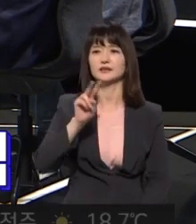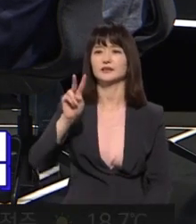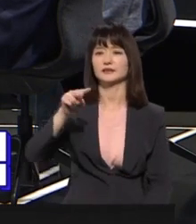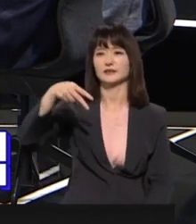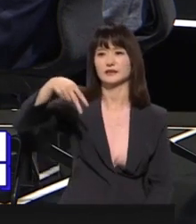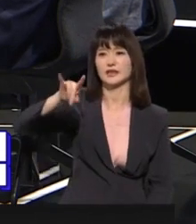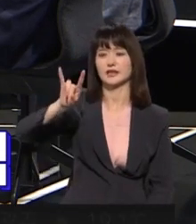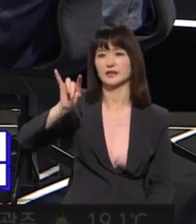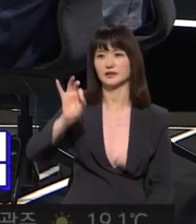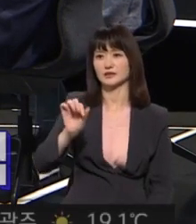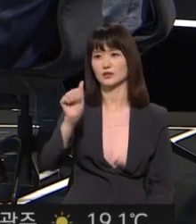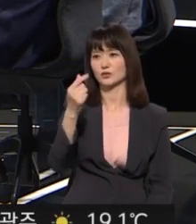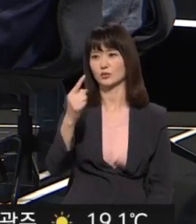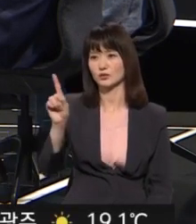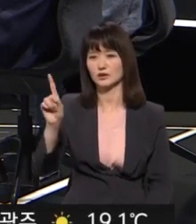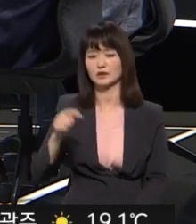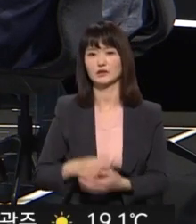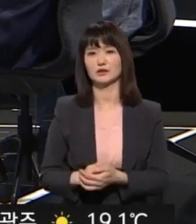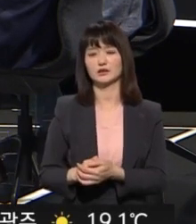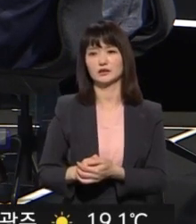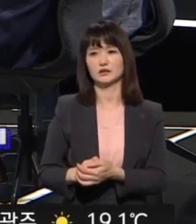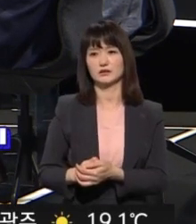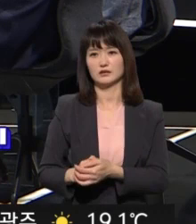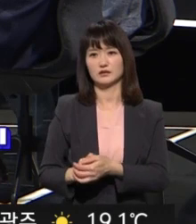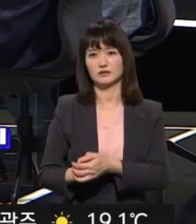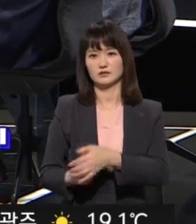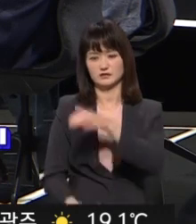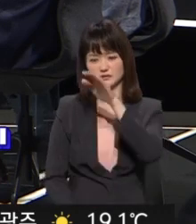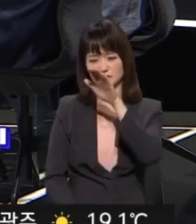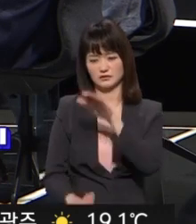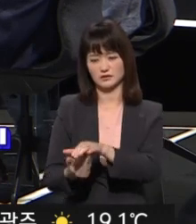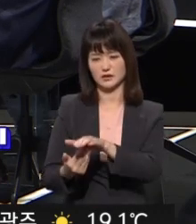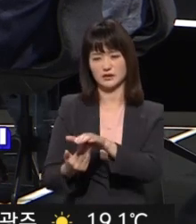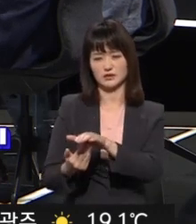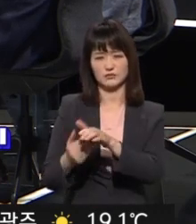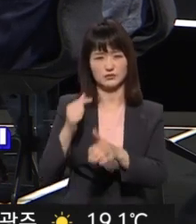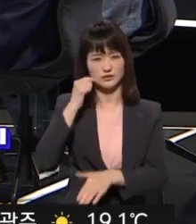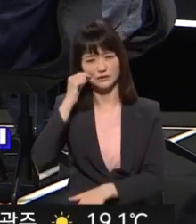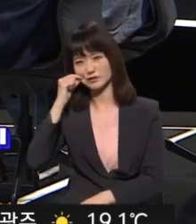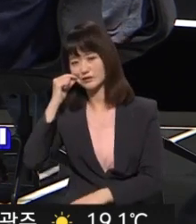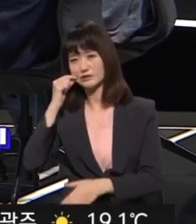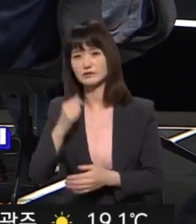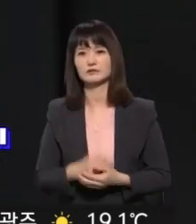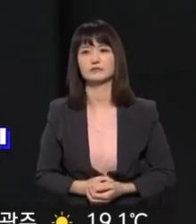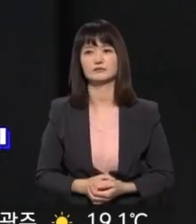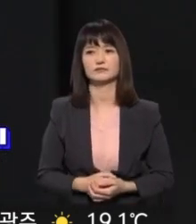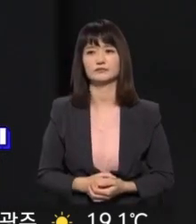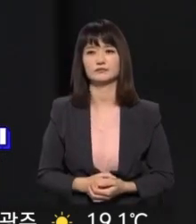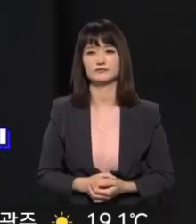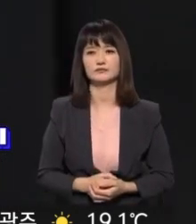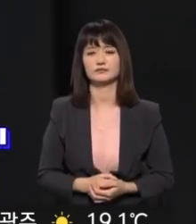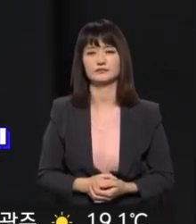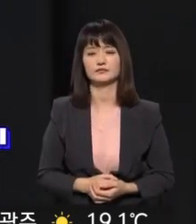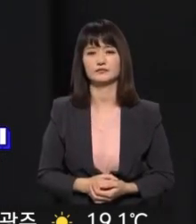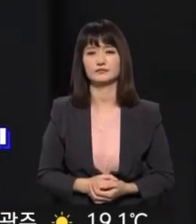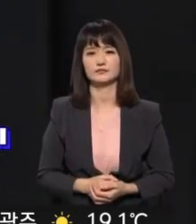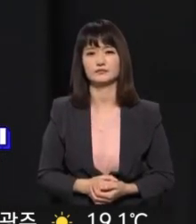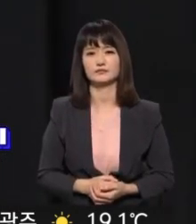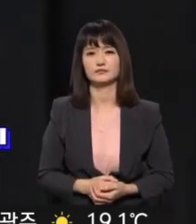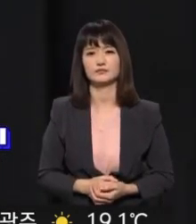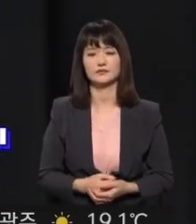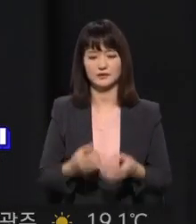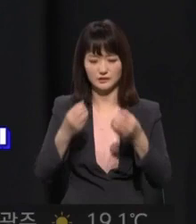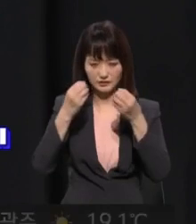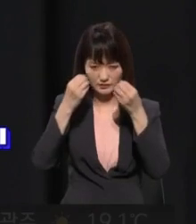야생화를 부르면서 다시 한번 제2의 전성기를 맞이했던 것도 있고 인간이 그 시기에 자기의 성숙한 내용들 그리고 새롭게 했던 경험들을